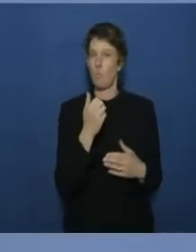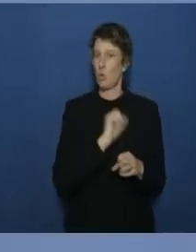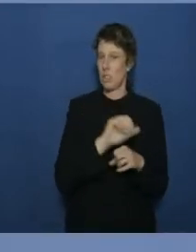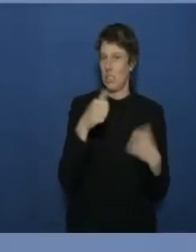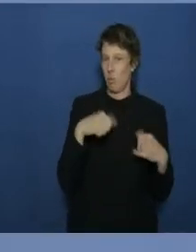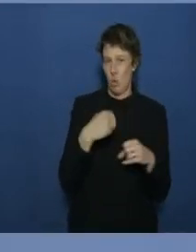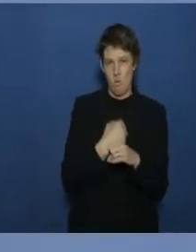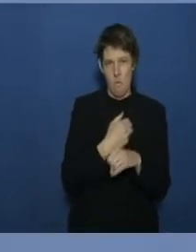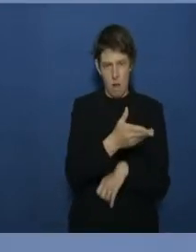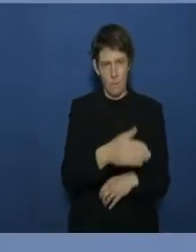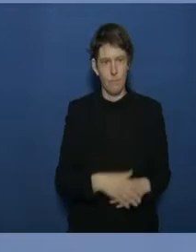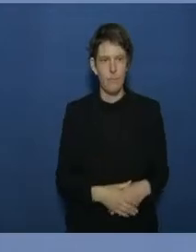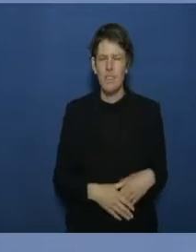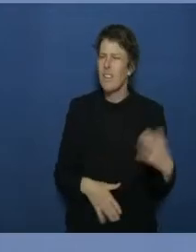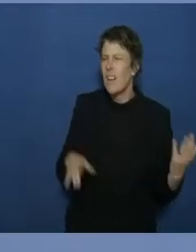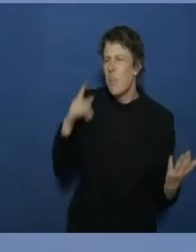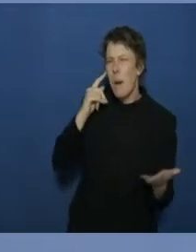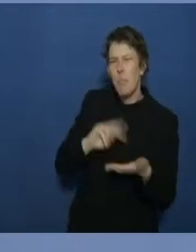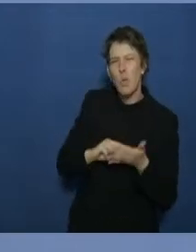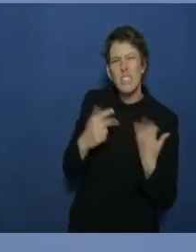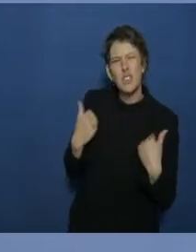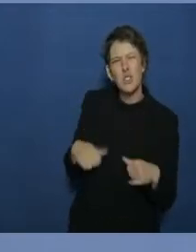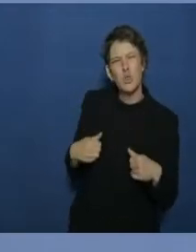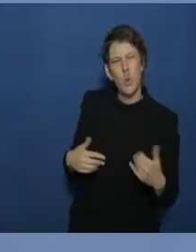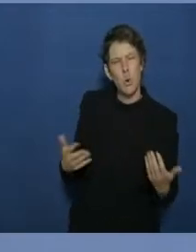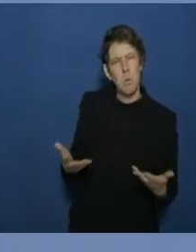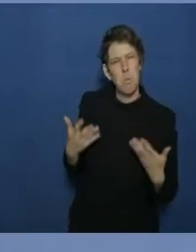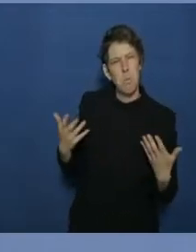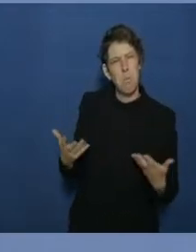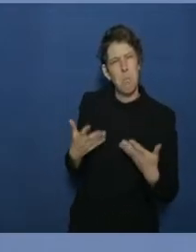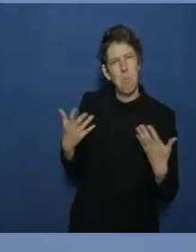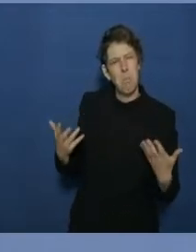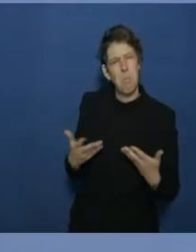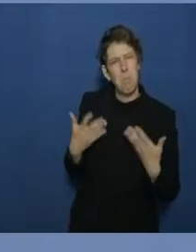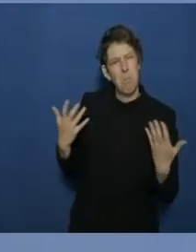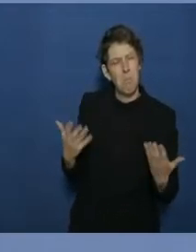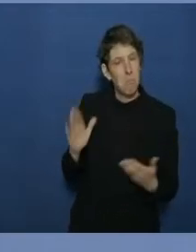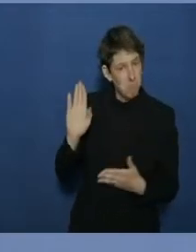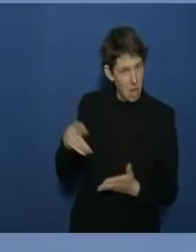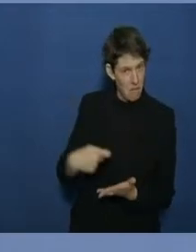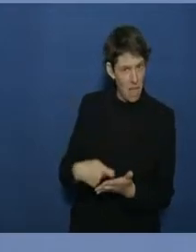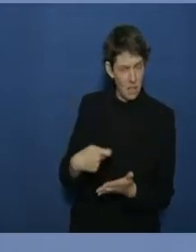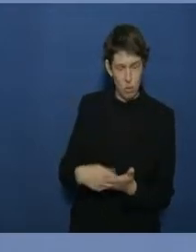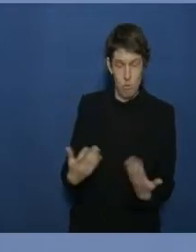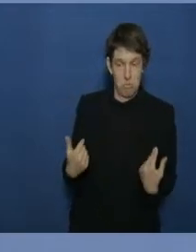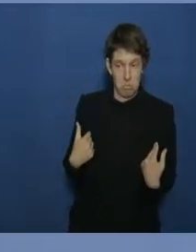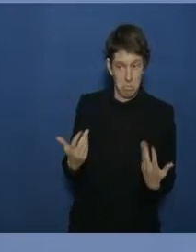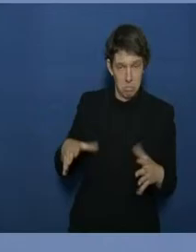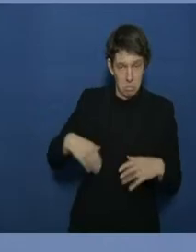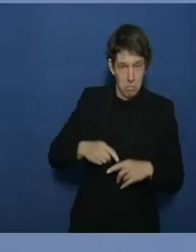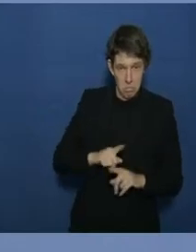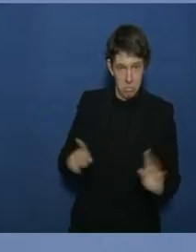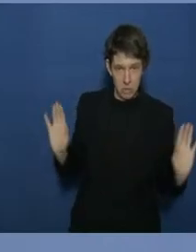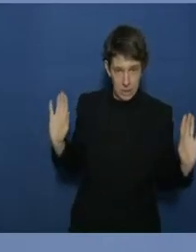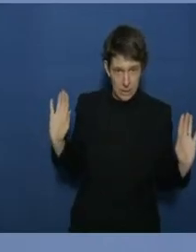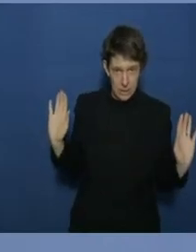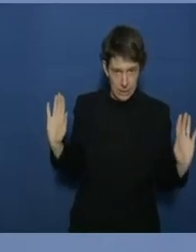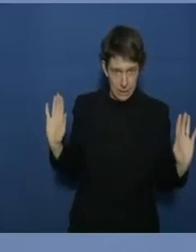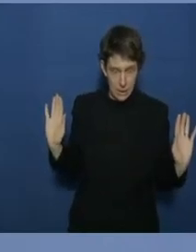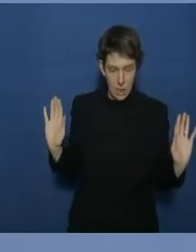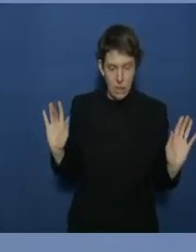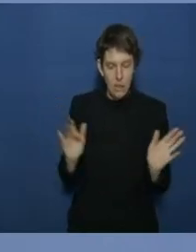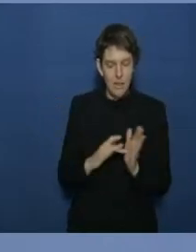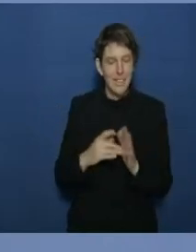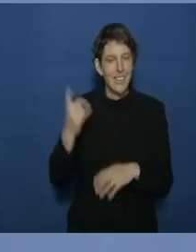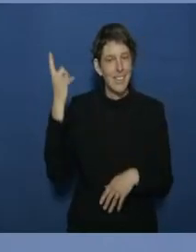Also, Sie sprechen von politischem Druck. Das ist Ihre Wertung, die übernehme ich auf keinen Fall. Es hat ja